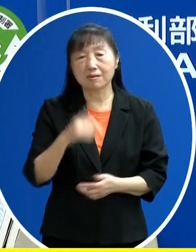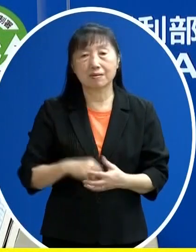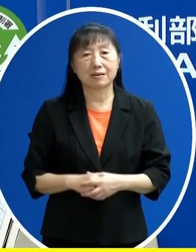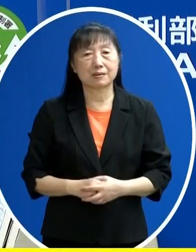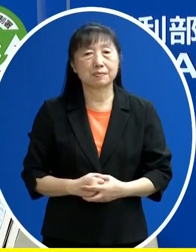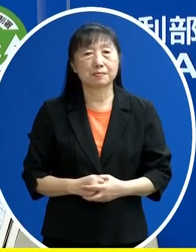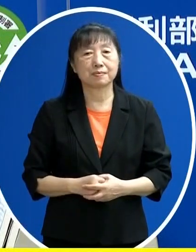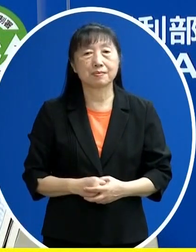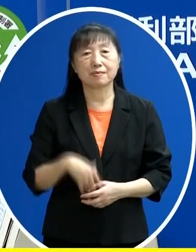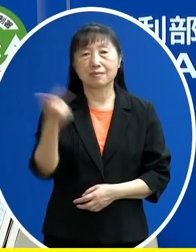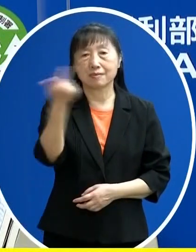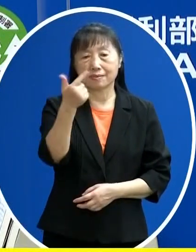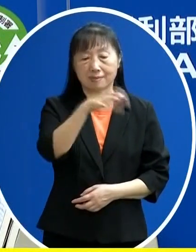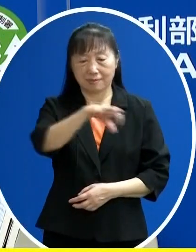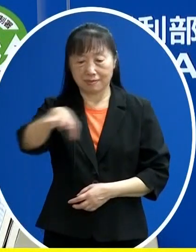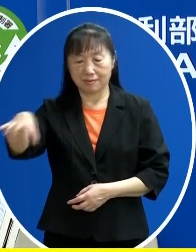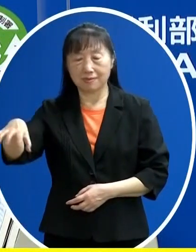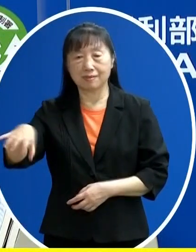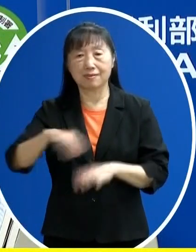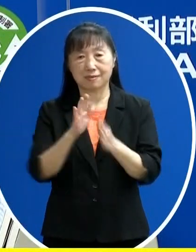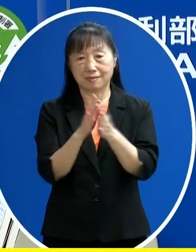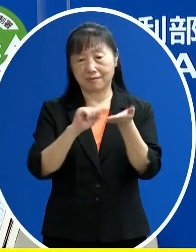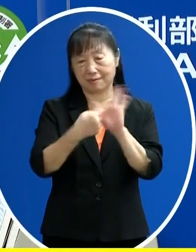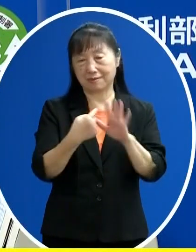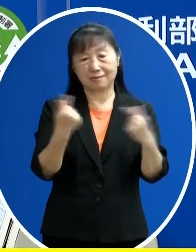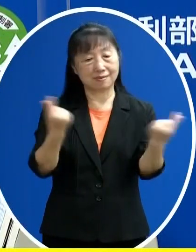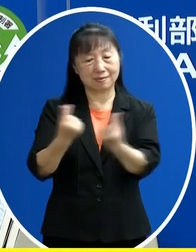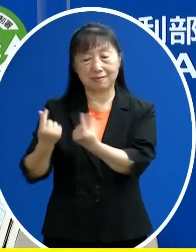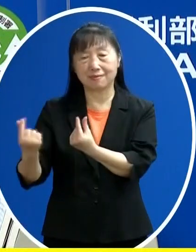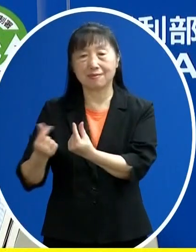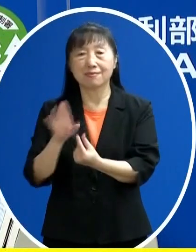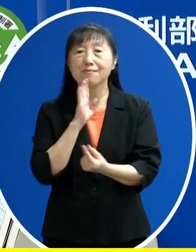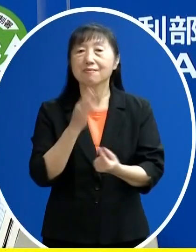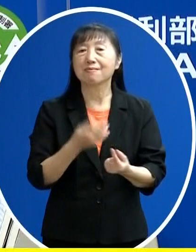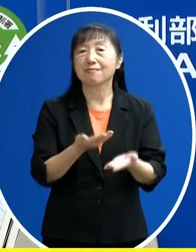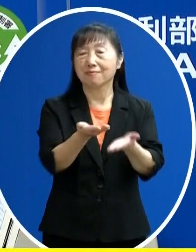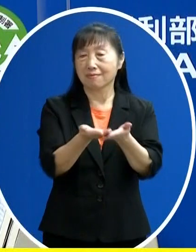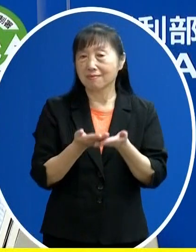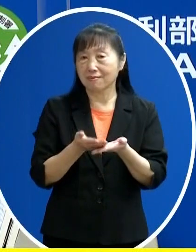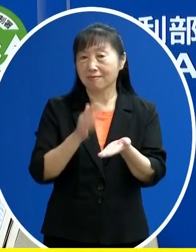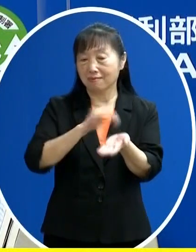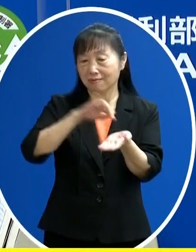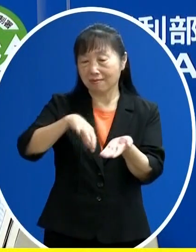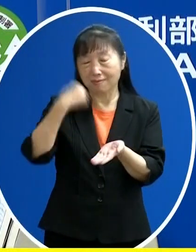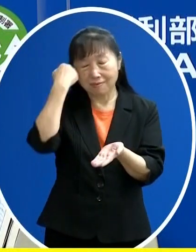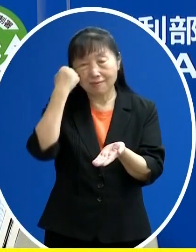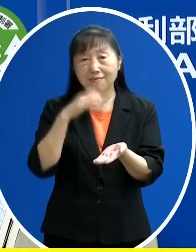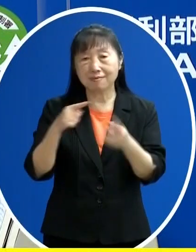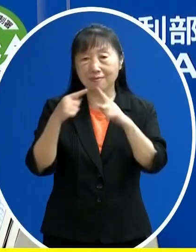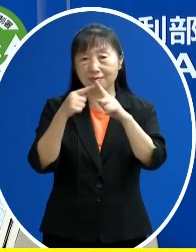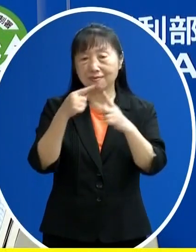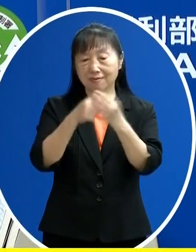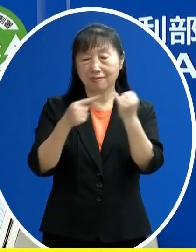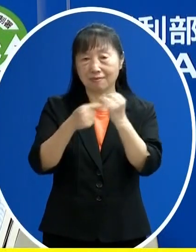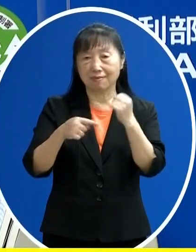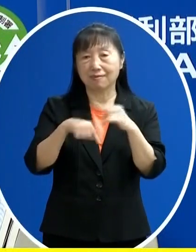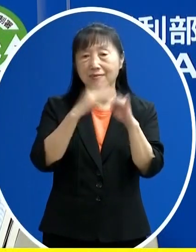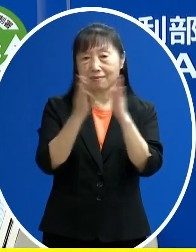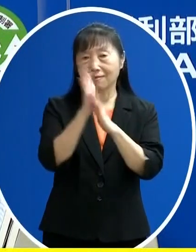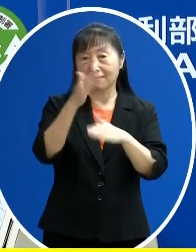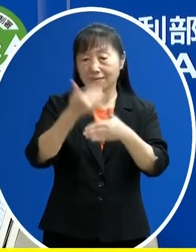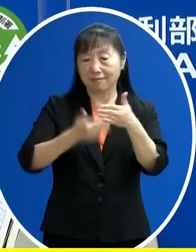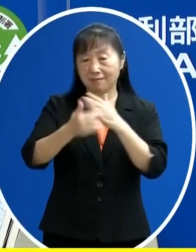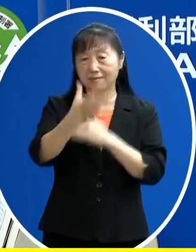那6区的情形目前也是有呈现一致性都是收治数有在呈现下降或缓降的一个情